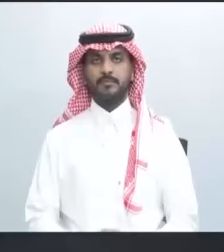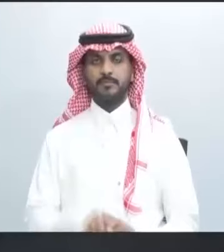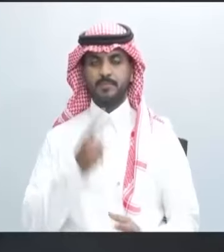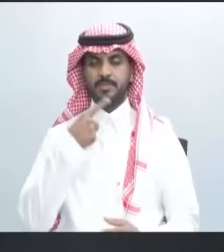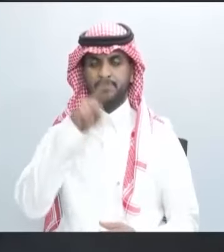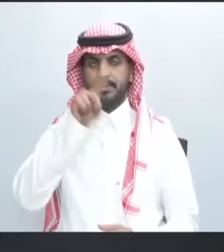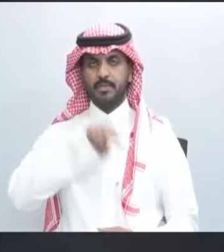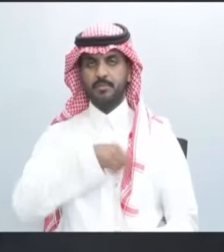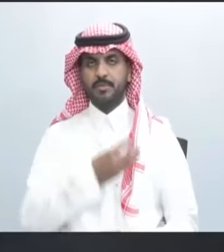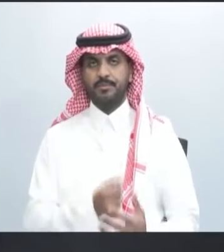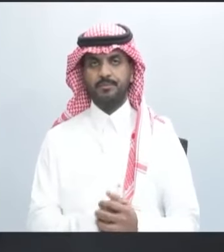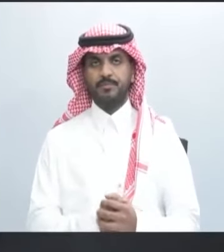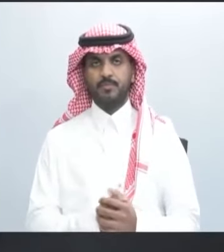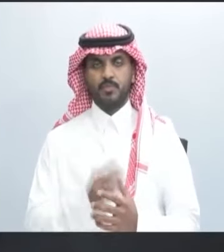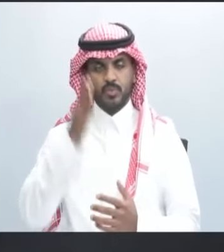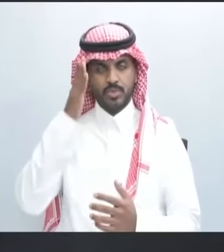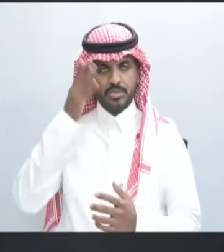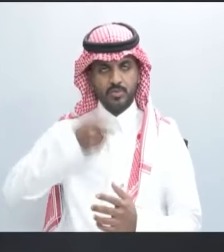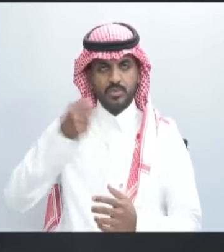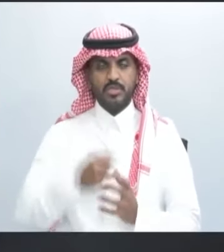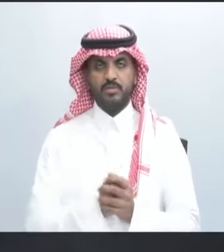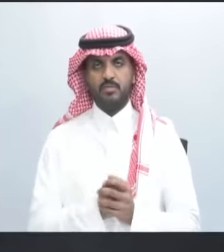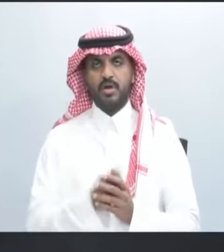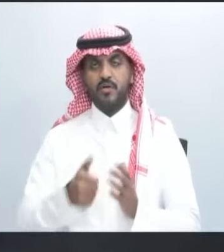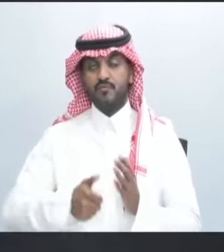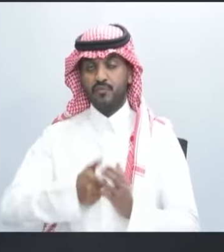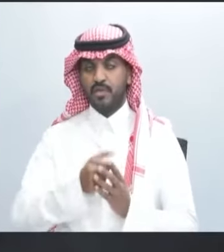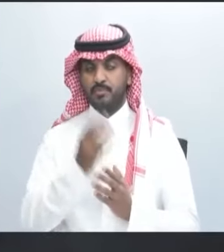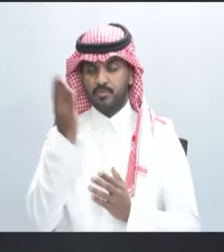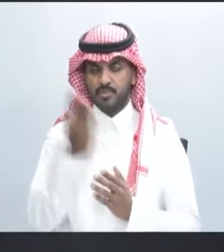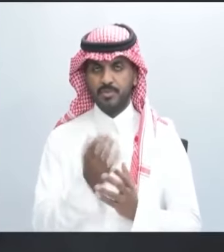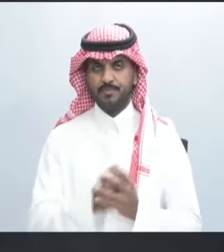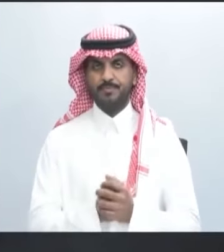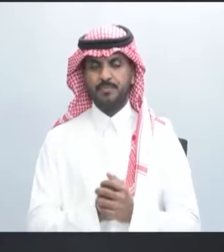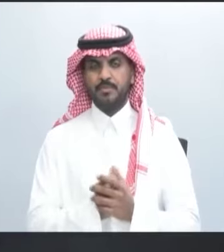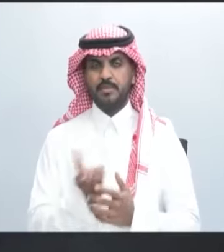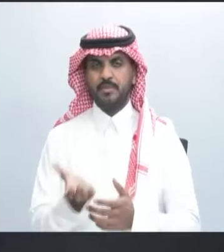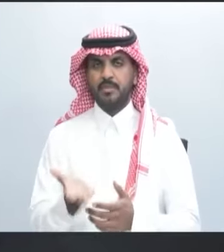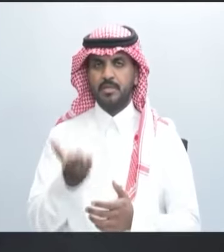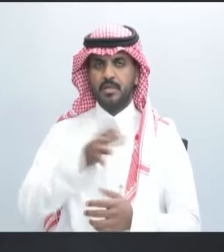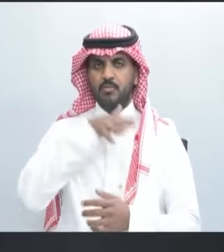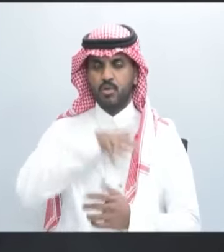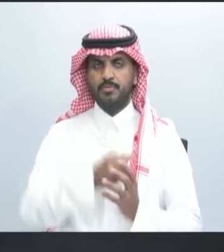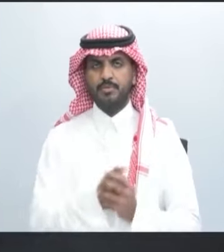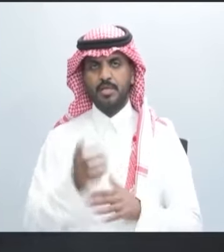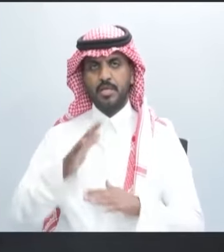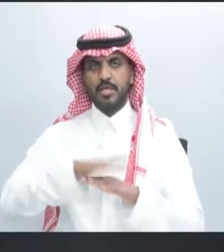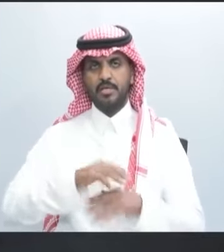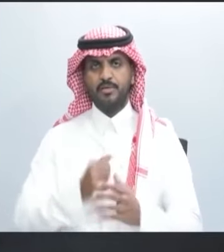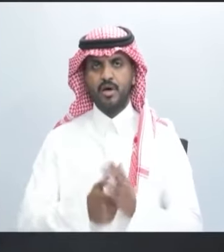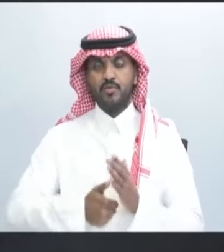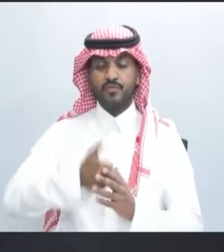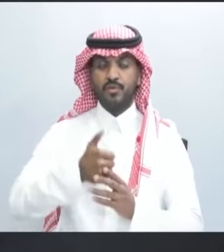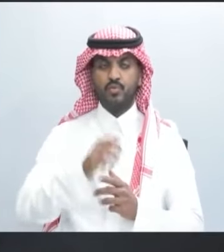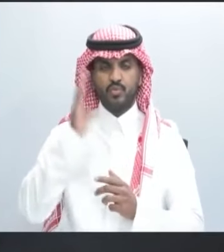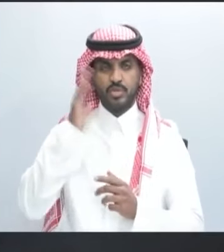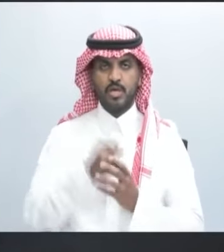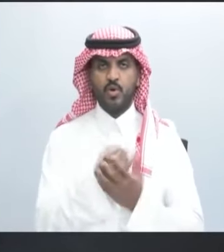بسم الله الرحمن الرحيم والصلاه والسلام على اشرف الانبياء واتم المرسلين نبينا محمد عليه افضل صلاه